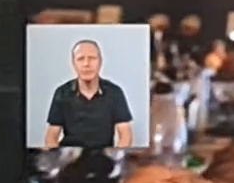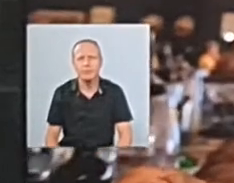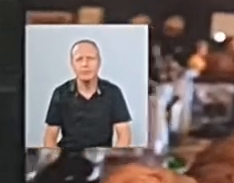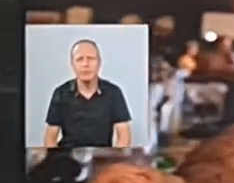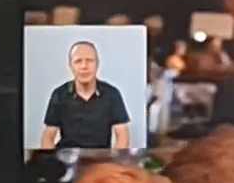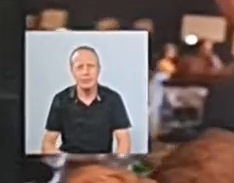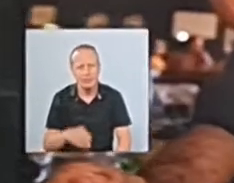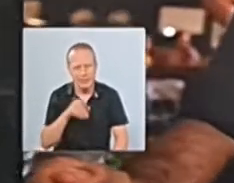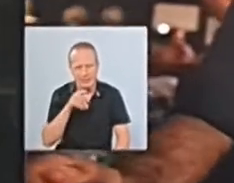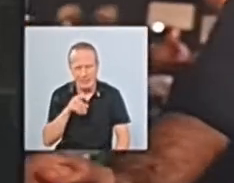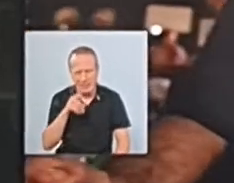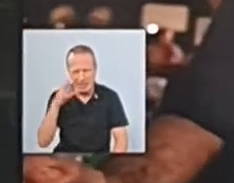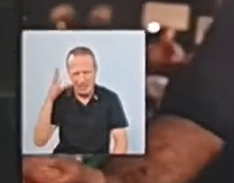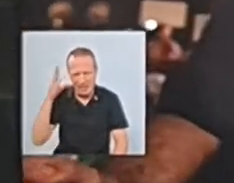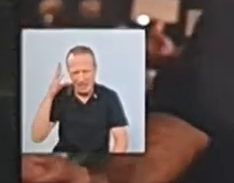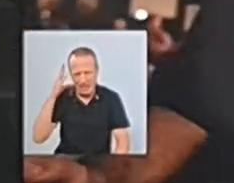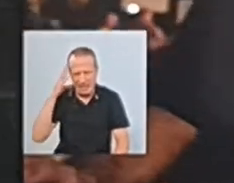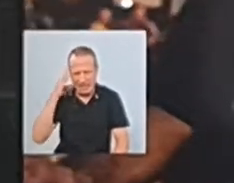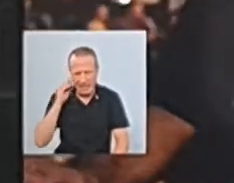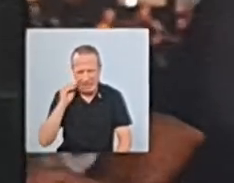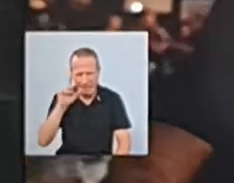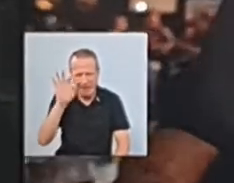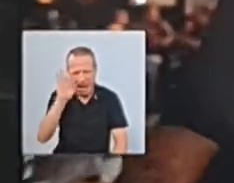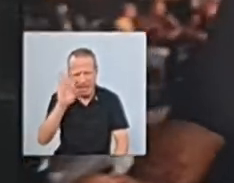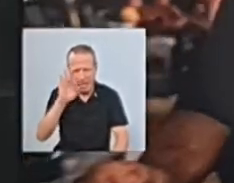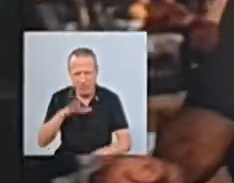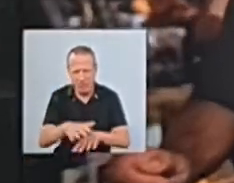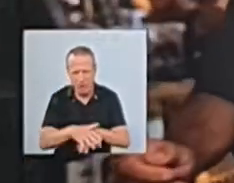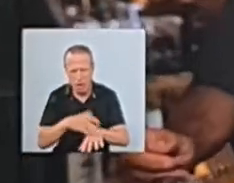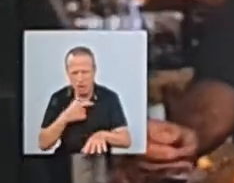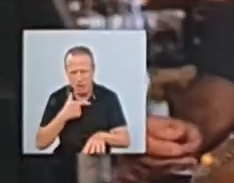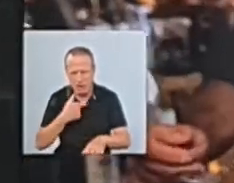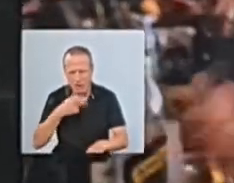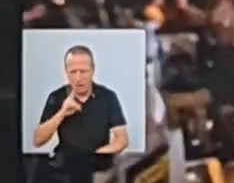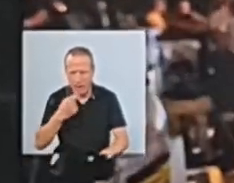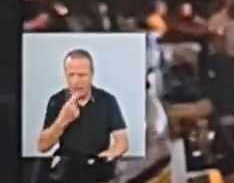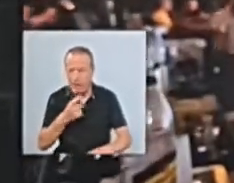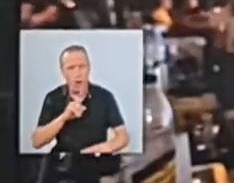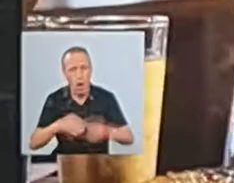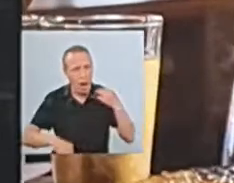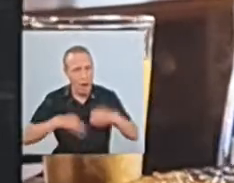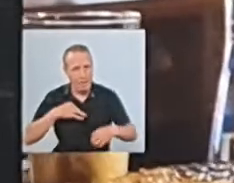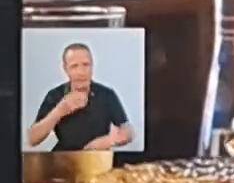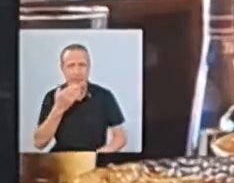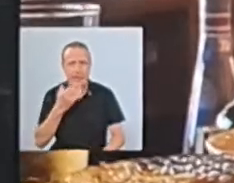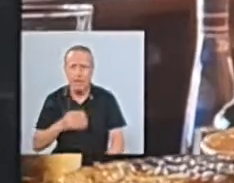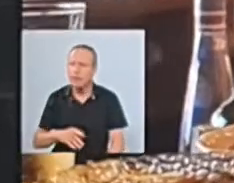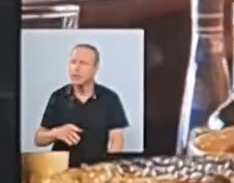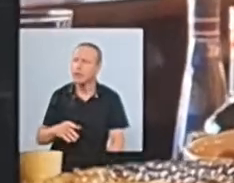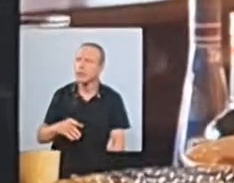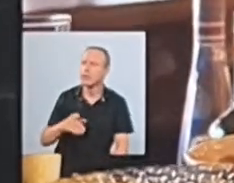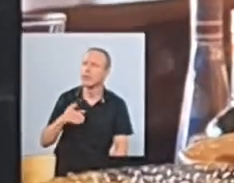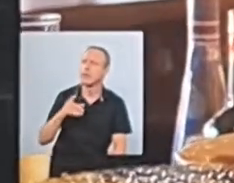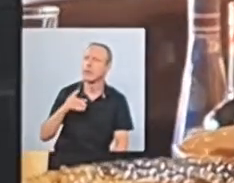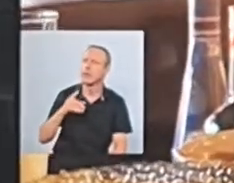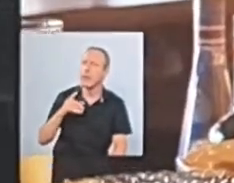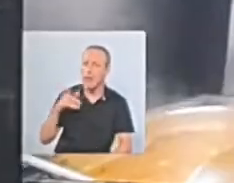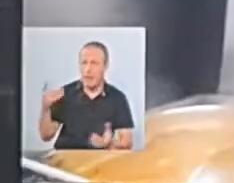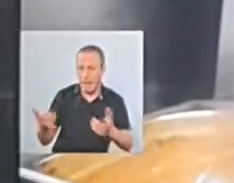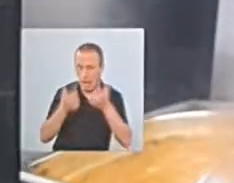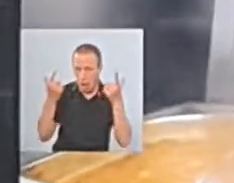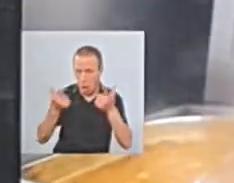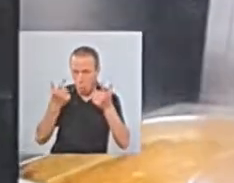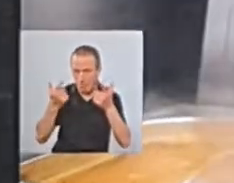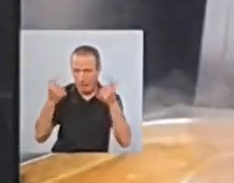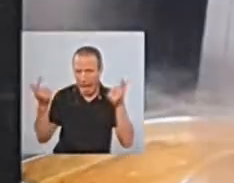כן, אבל אתה עדיין מרגיש לי? אתה יכול להגיד לא להעלים בפיירים. לא. ברגל האירועים החגיגיים נולדו כמה